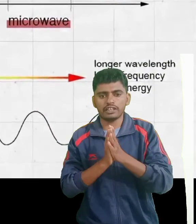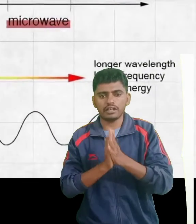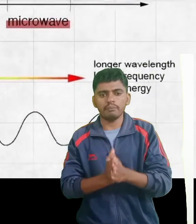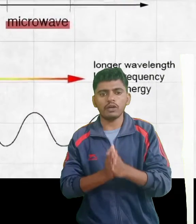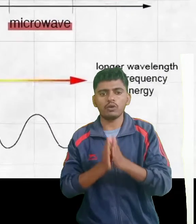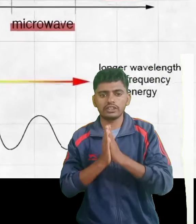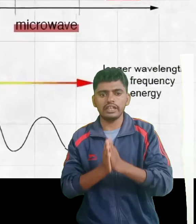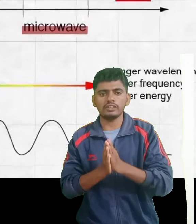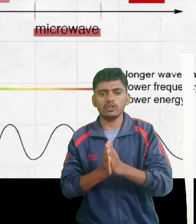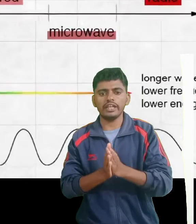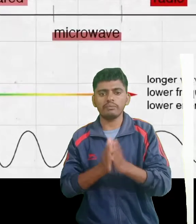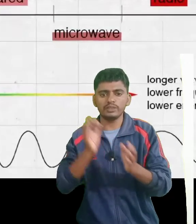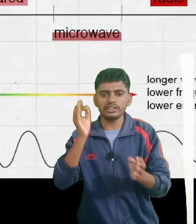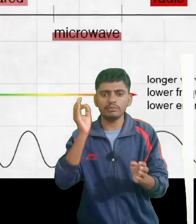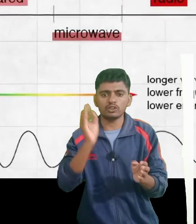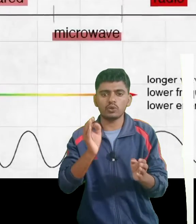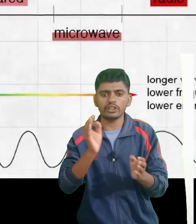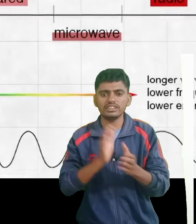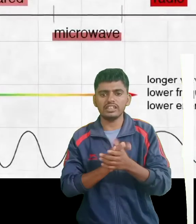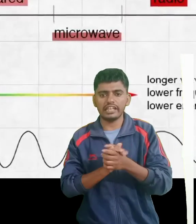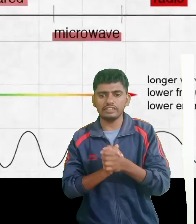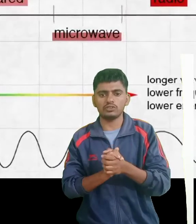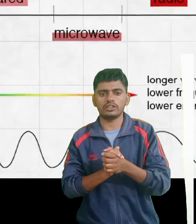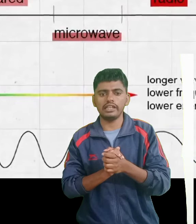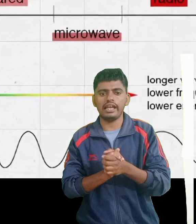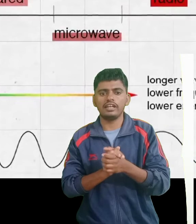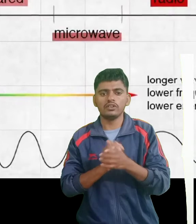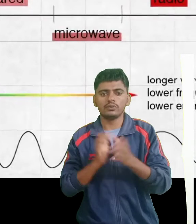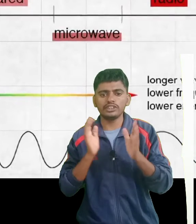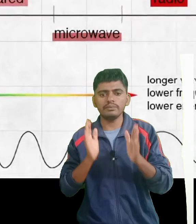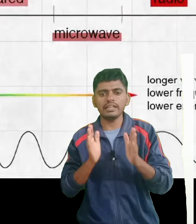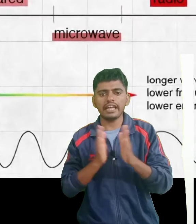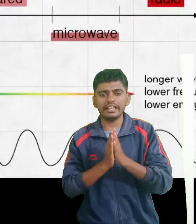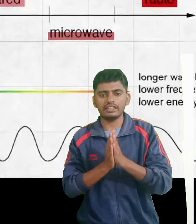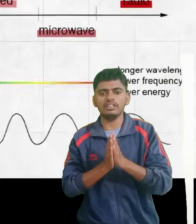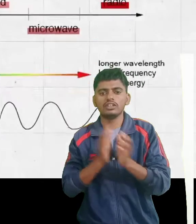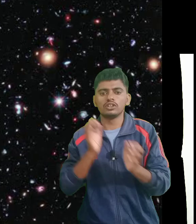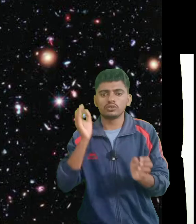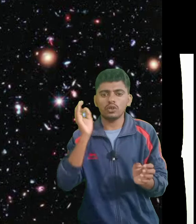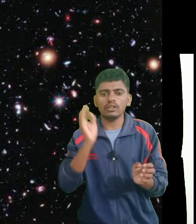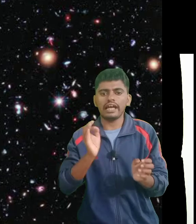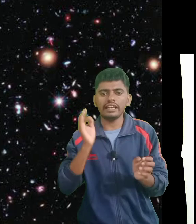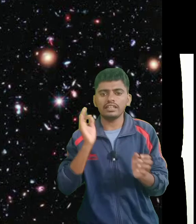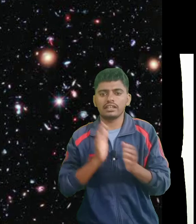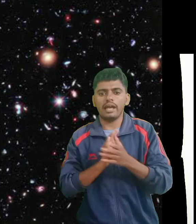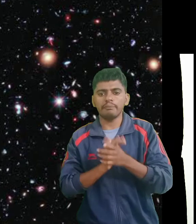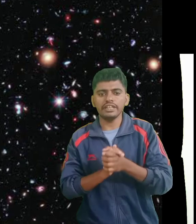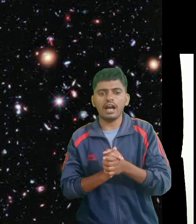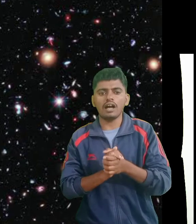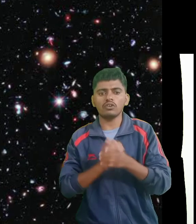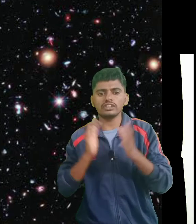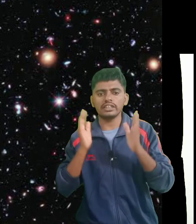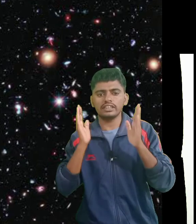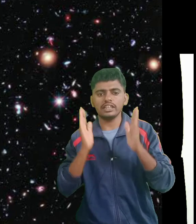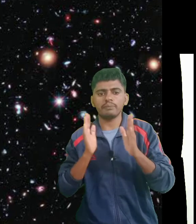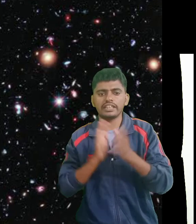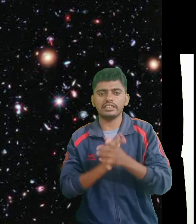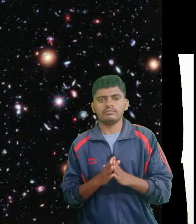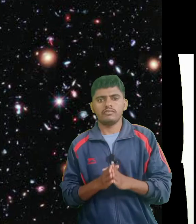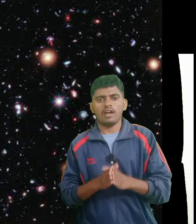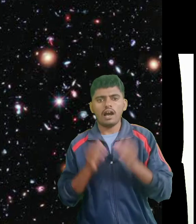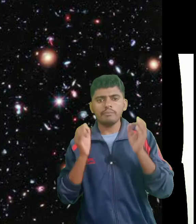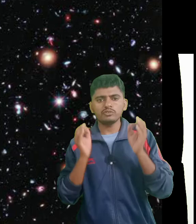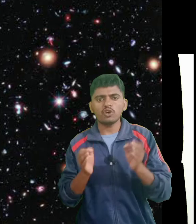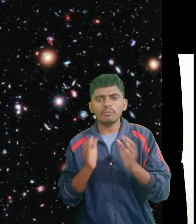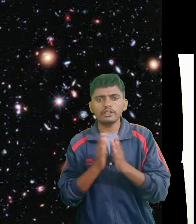बड़े स्पेक्ट्रम पर होती है, तो एक बीच में छोटी सी रेंज होती है विजिबल लाइट की, जो लाइट अपनी आंखों से दिख